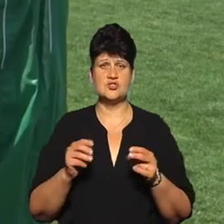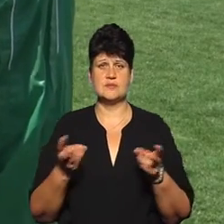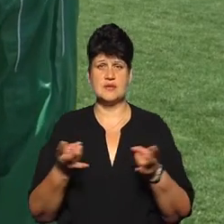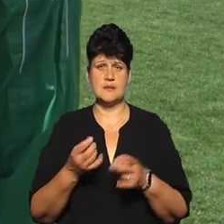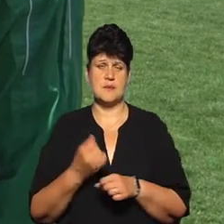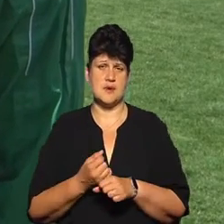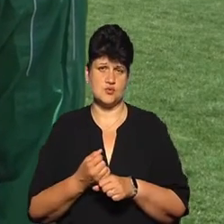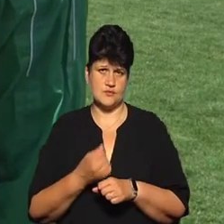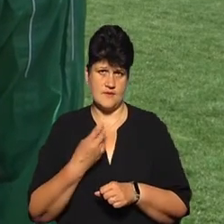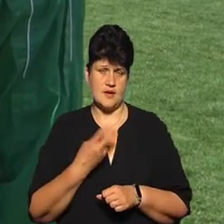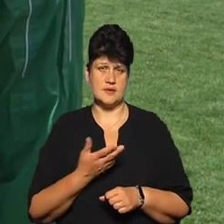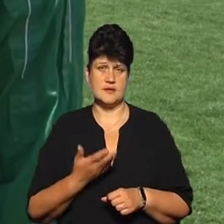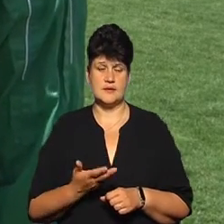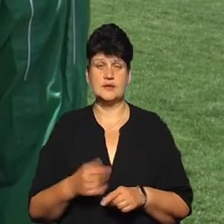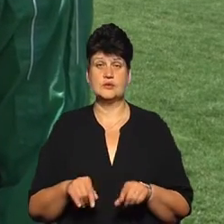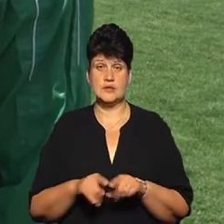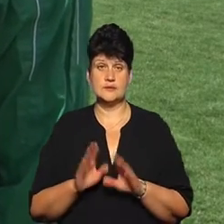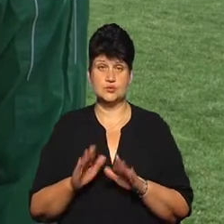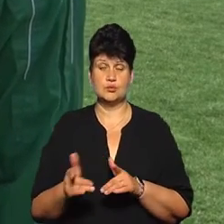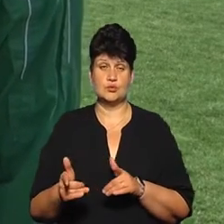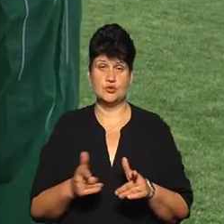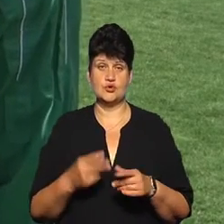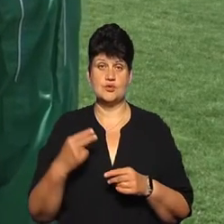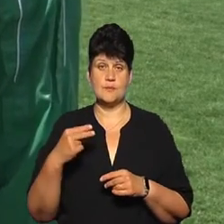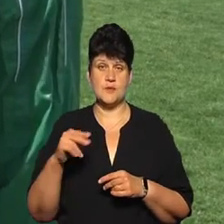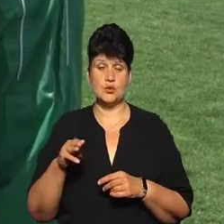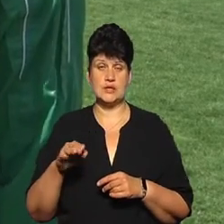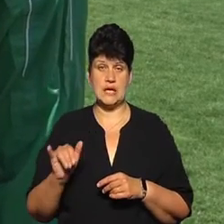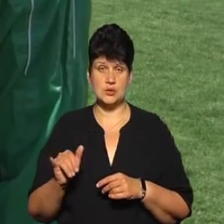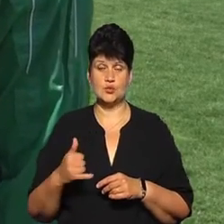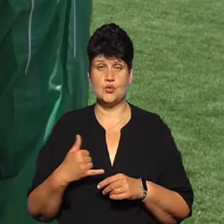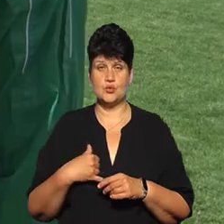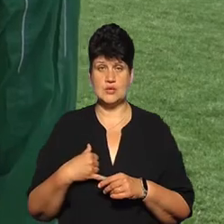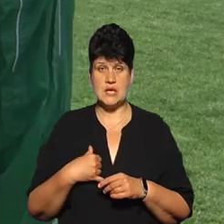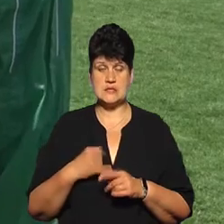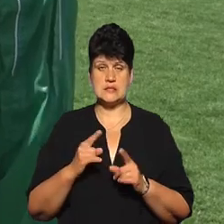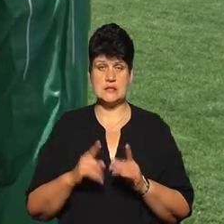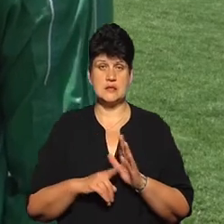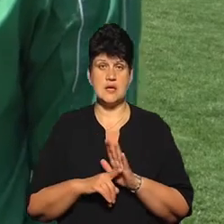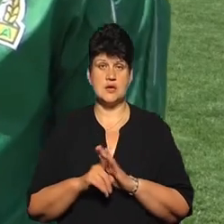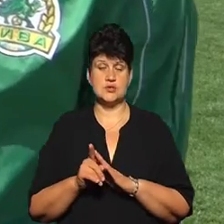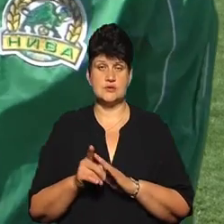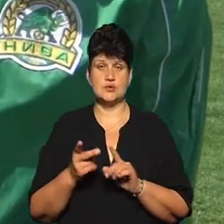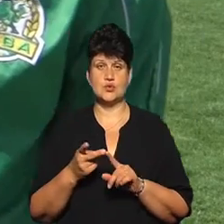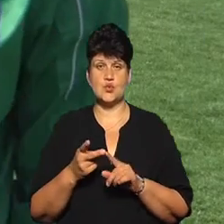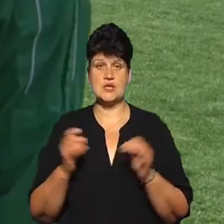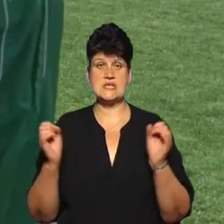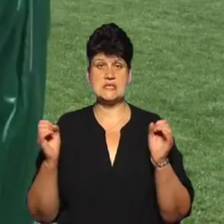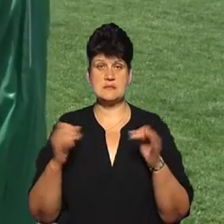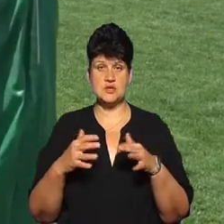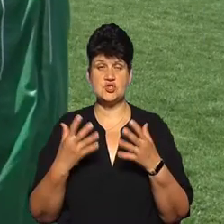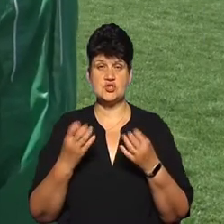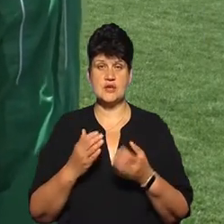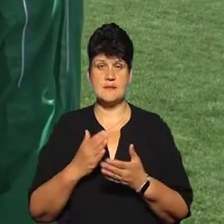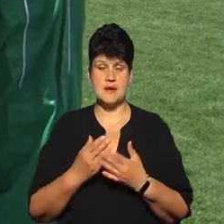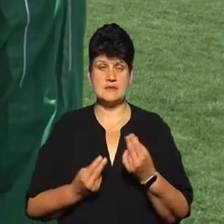Так будемо готуватись до чемпіонату. У нас тільки почався другий збір, що маємо зіграти три